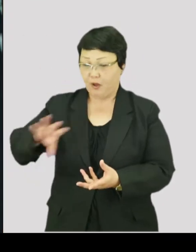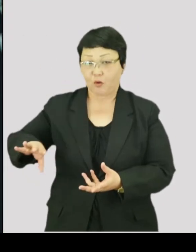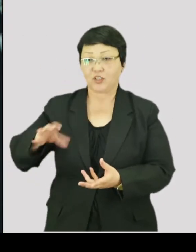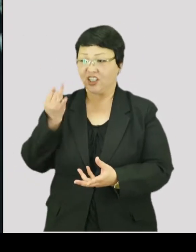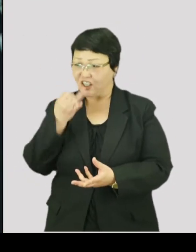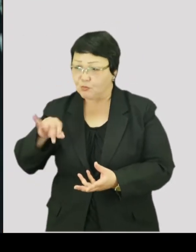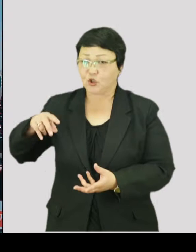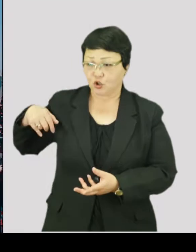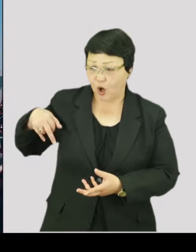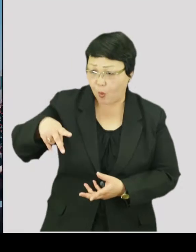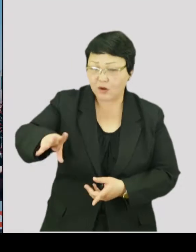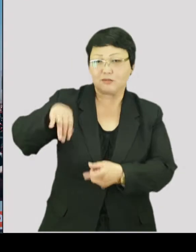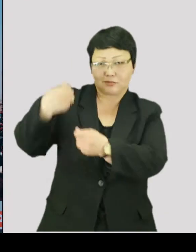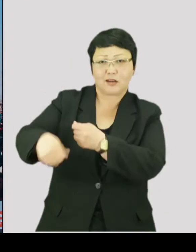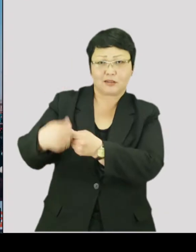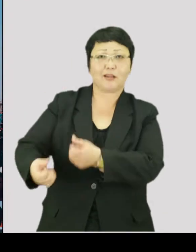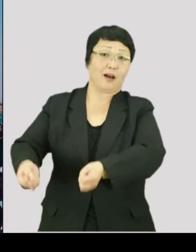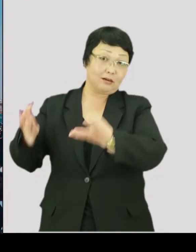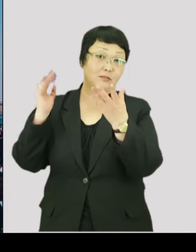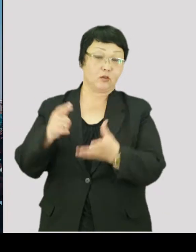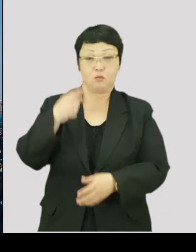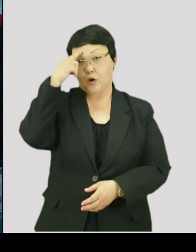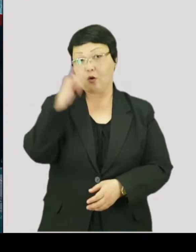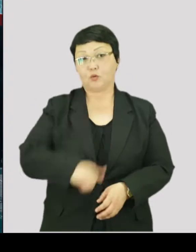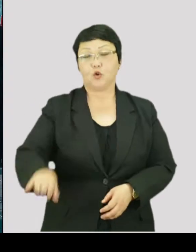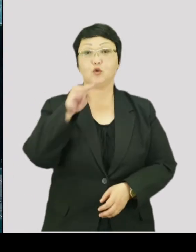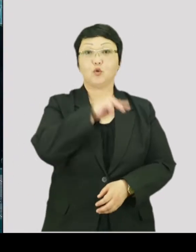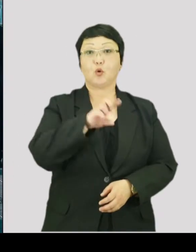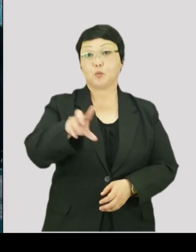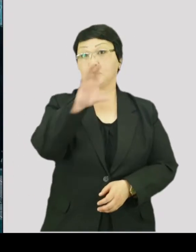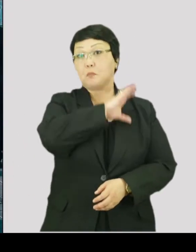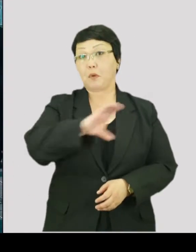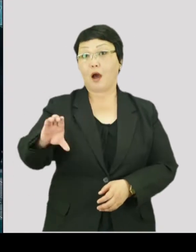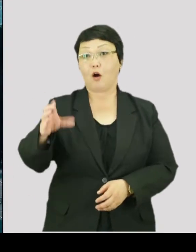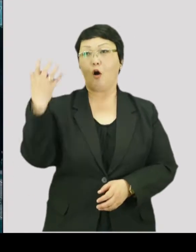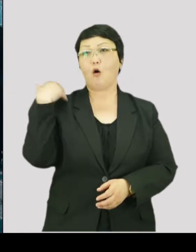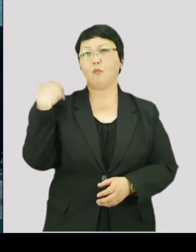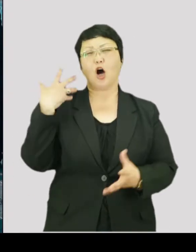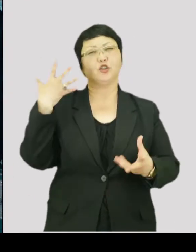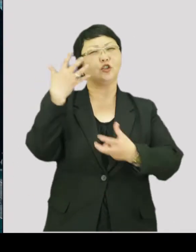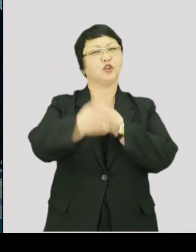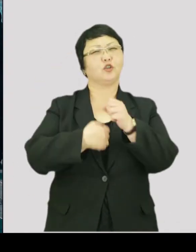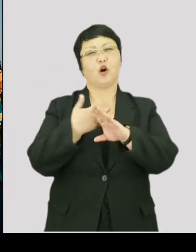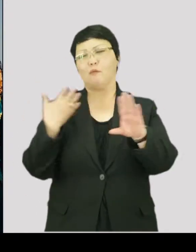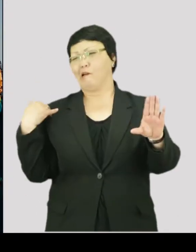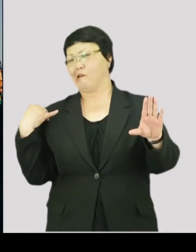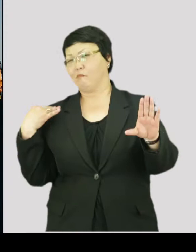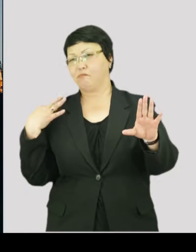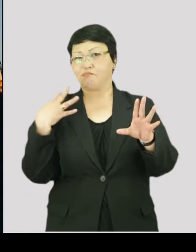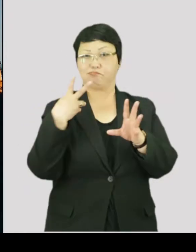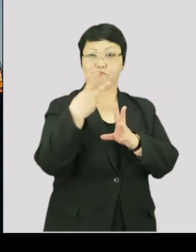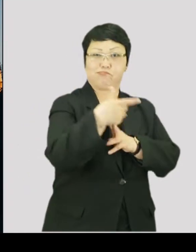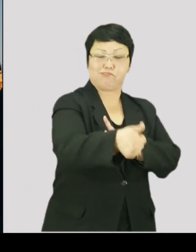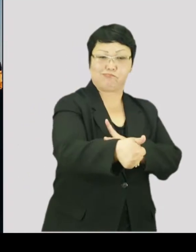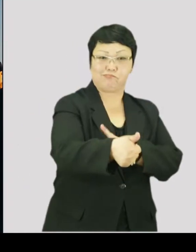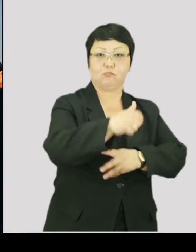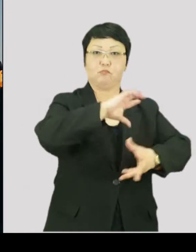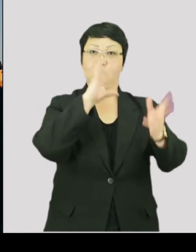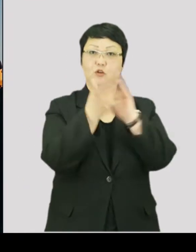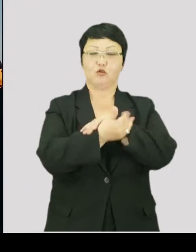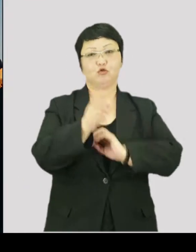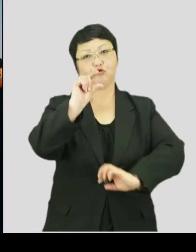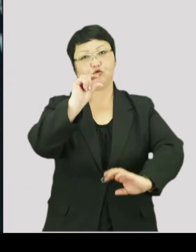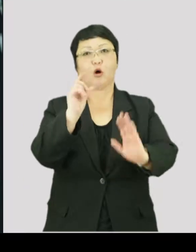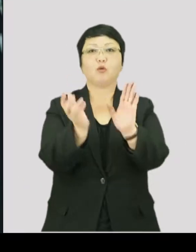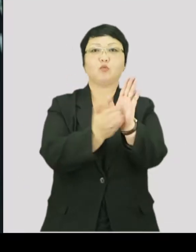Монгол улсад 25 жил төрийн бас байгууллага бас нэлээд төлөвшсөн яваа. Мэдээж дутагдaltaй талууд бас байна.